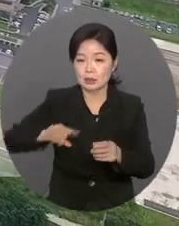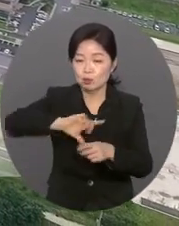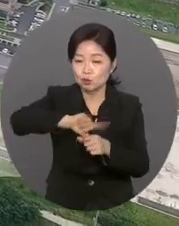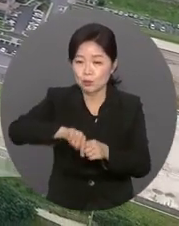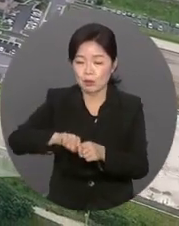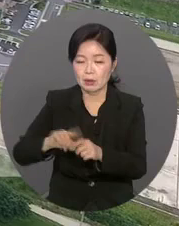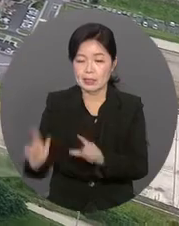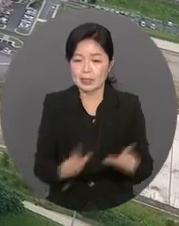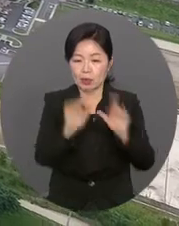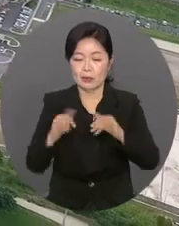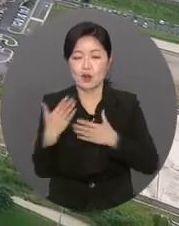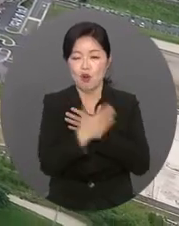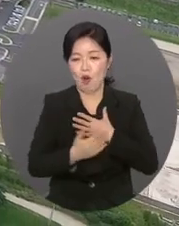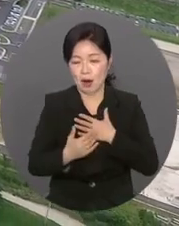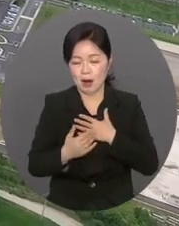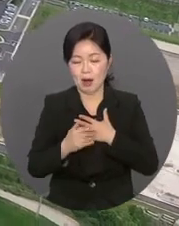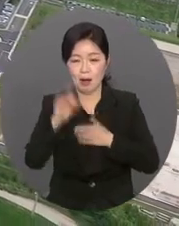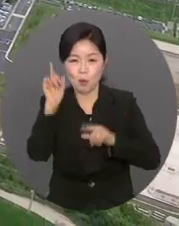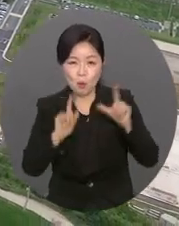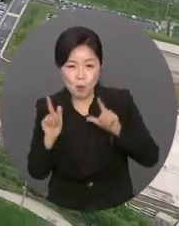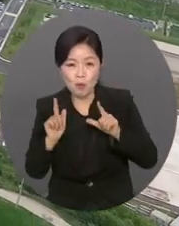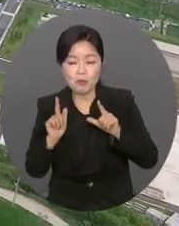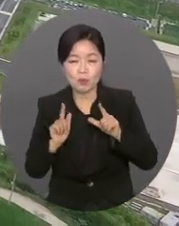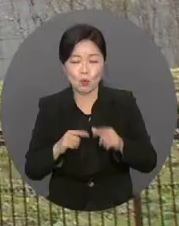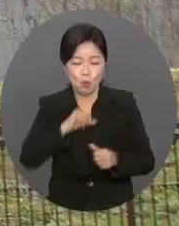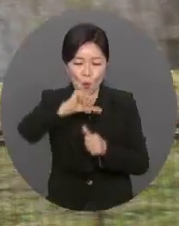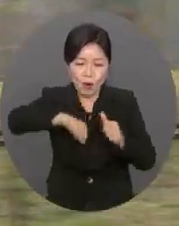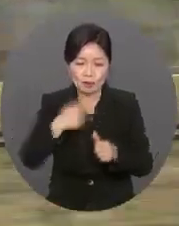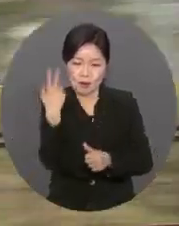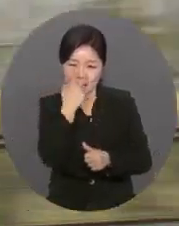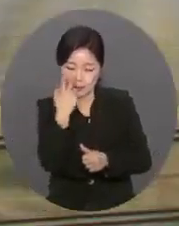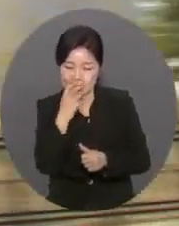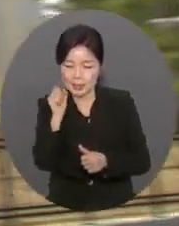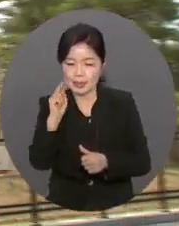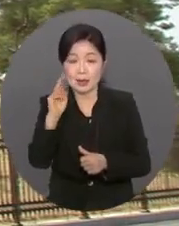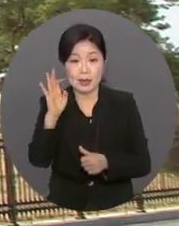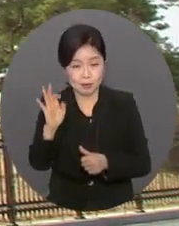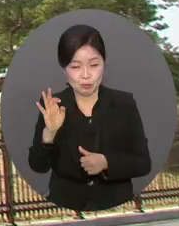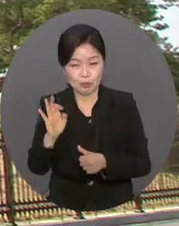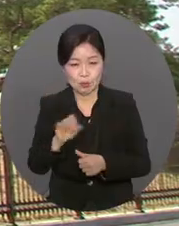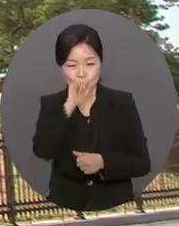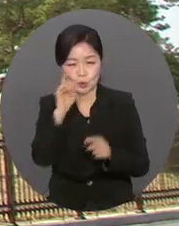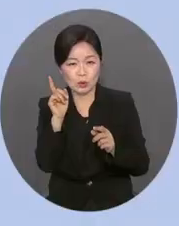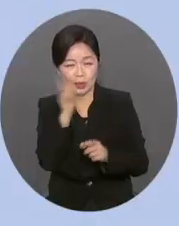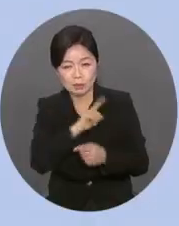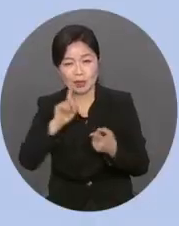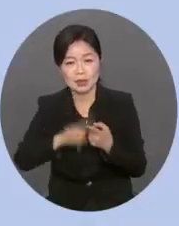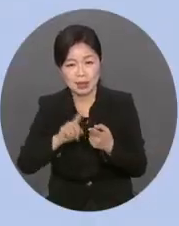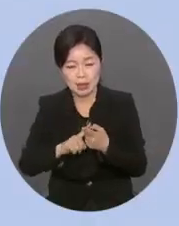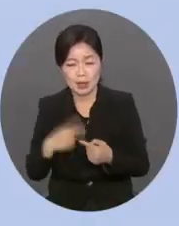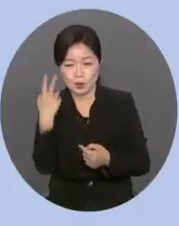주민들의 건강 상태조사와 주민들로 구성된 환경감시단의 srf 품질 검증을 남방공사에